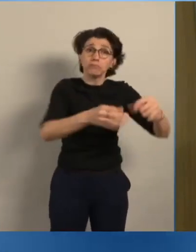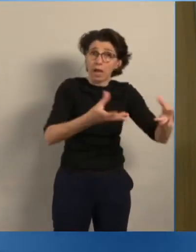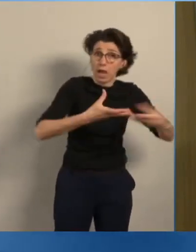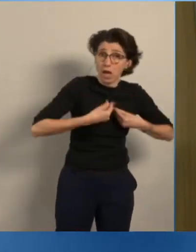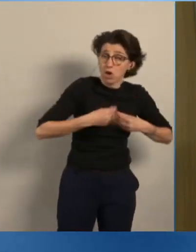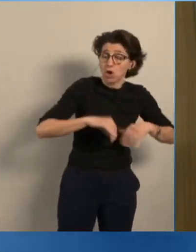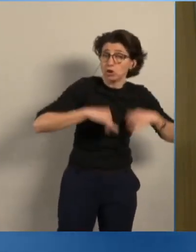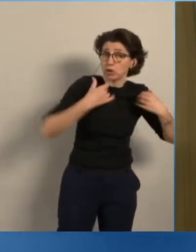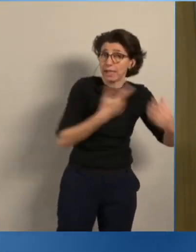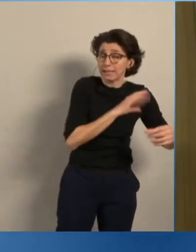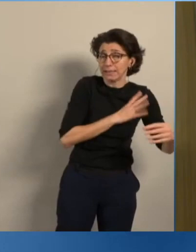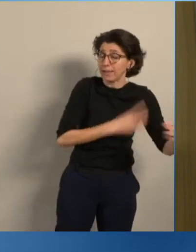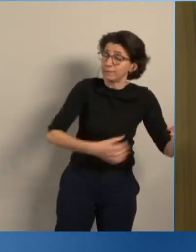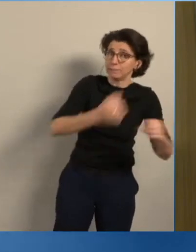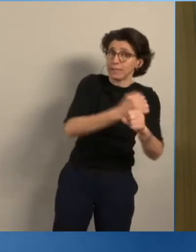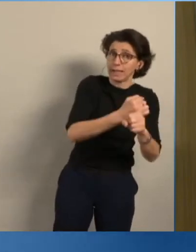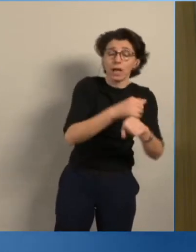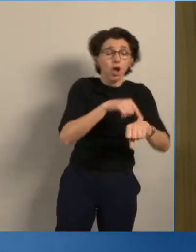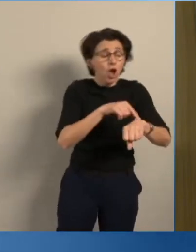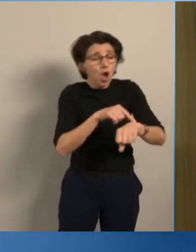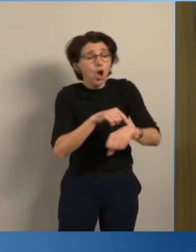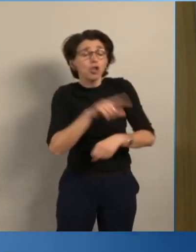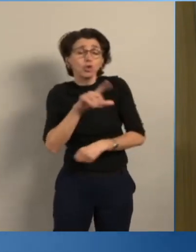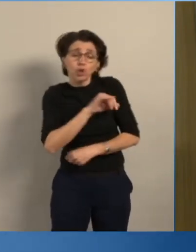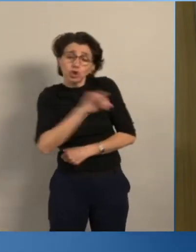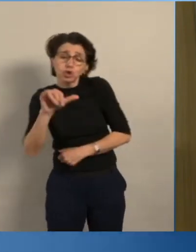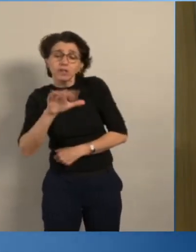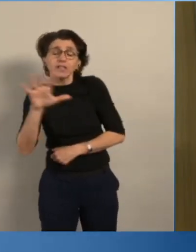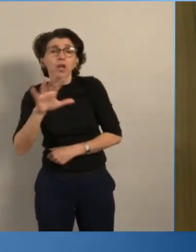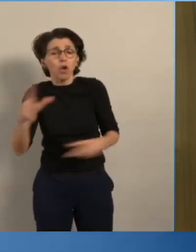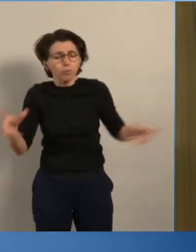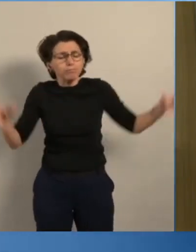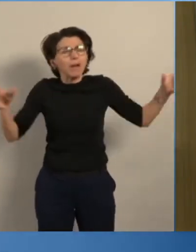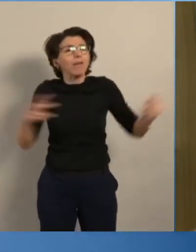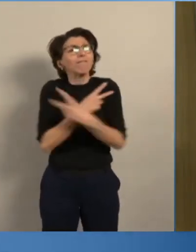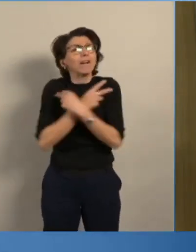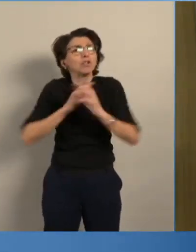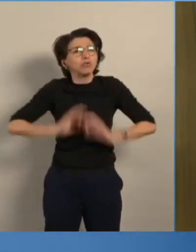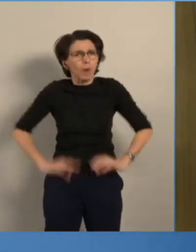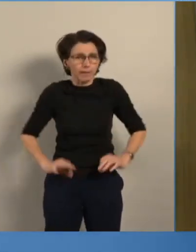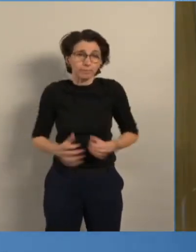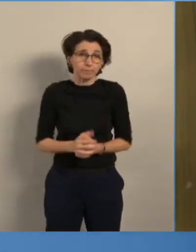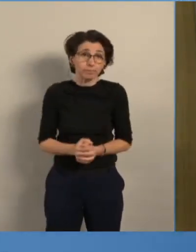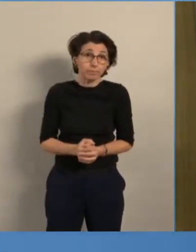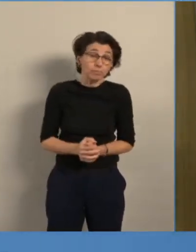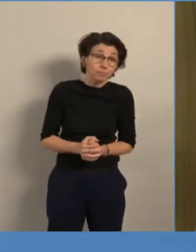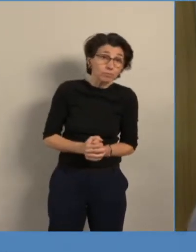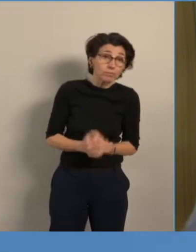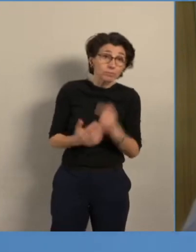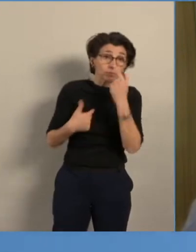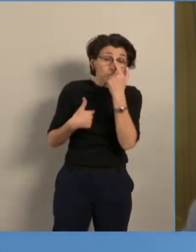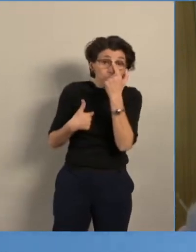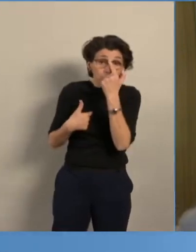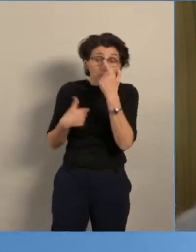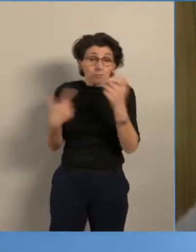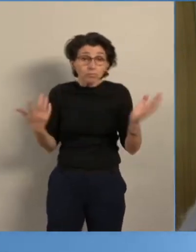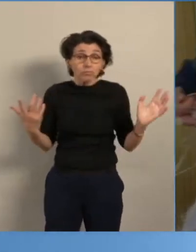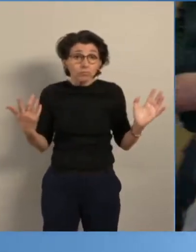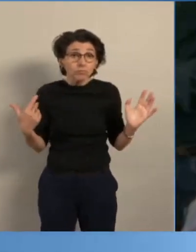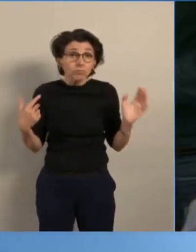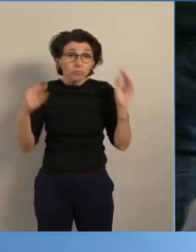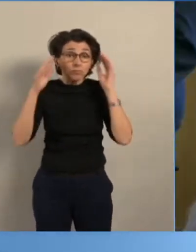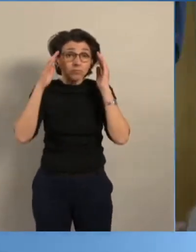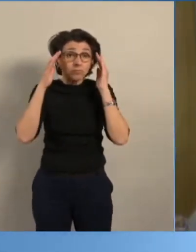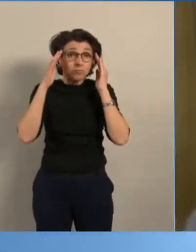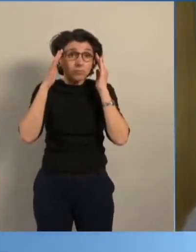jeunesse ouverte de 14h à 17h sur les vacances scolaires. Alors, je ne peux m'empêcher aussi de ce que vous